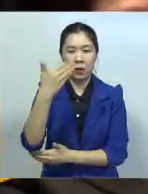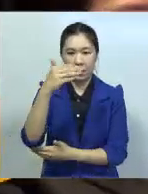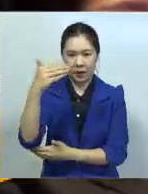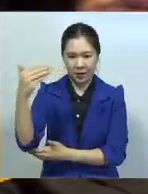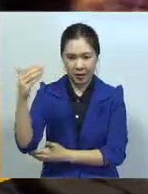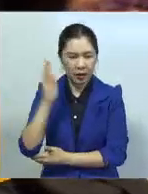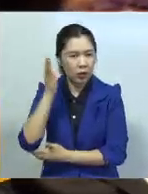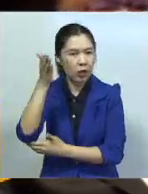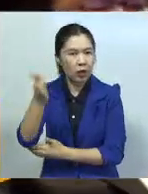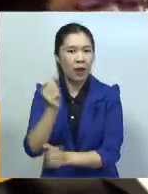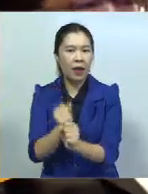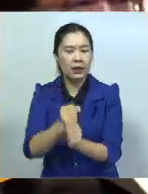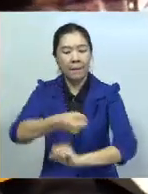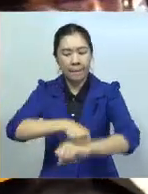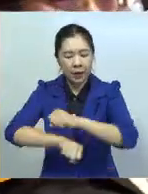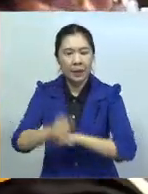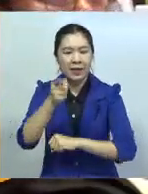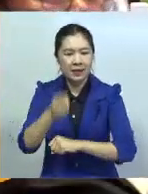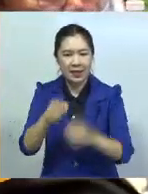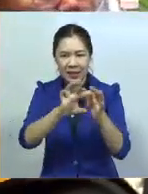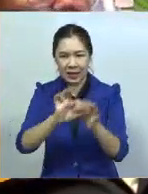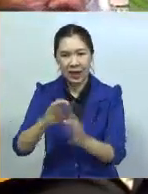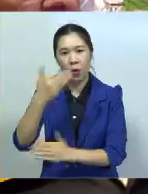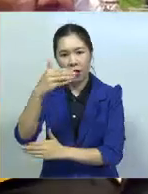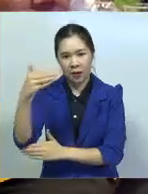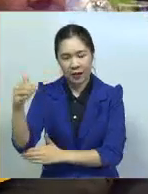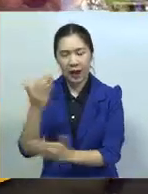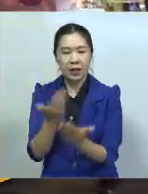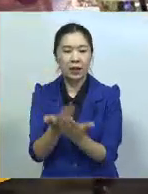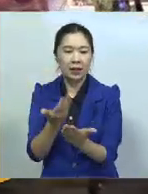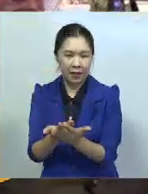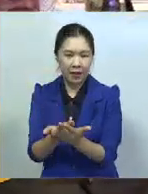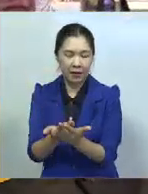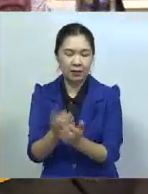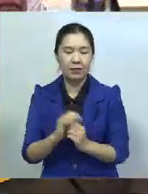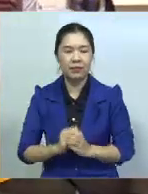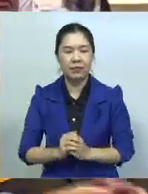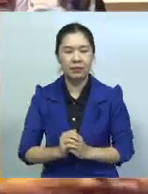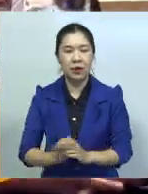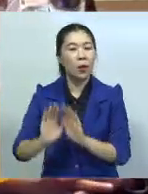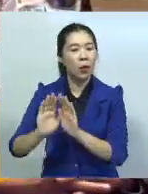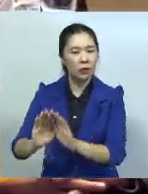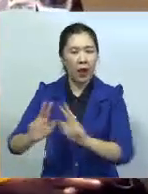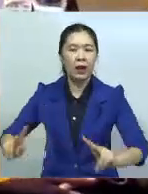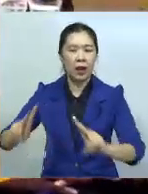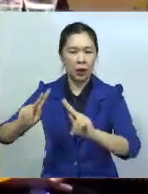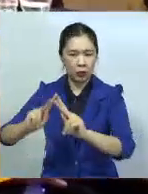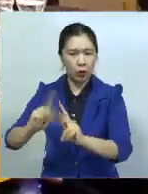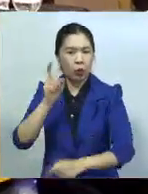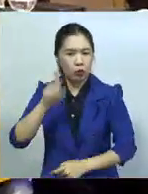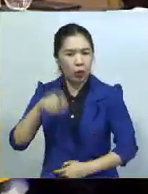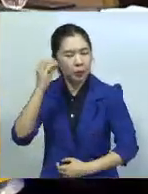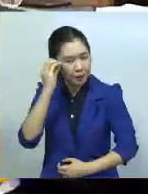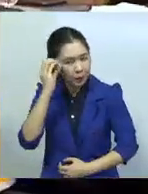สู่การปฏิบัติสอดคล้องยุทธศาสตร์ชาติวินัยการเงินการคลังพร้อมกับฝากทุกกระทรวงนะคะต้องสร้างความรู้